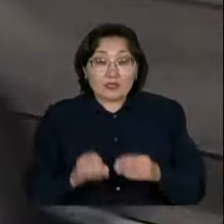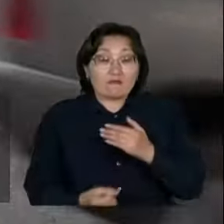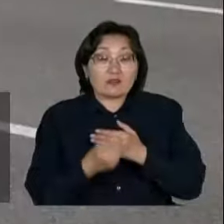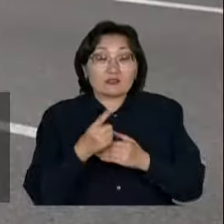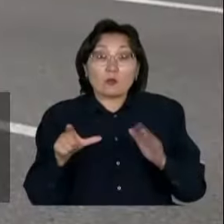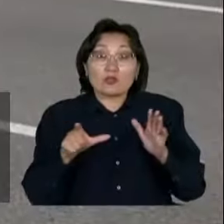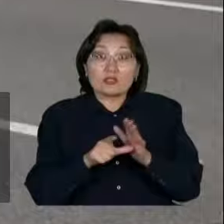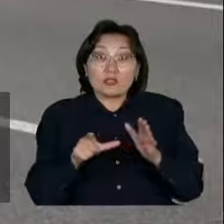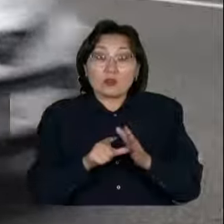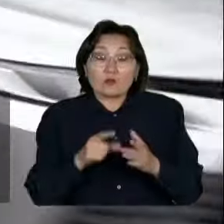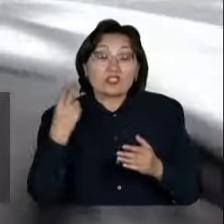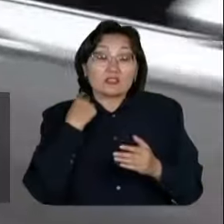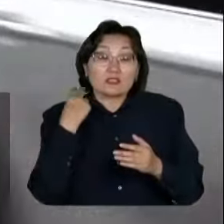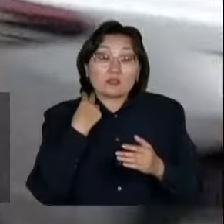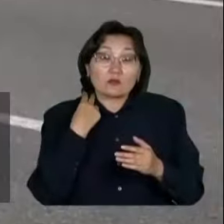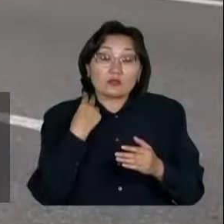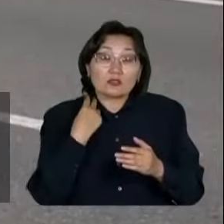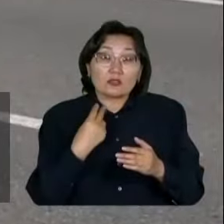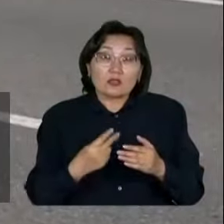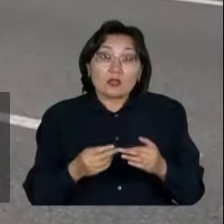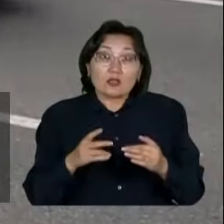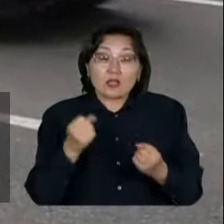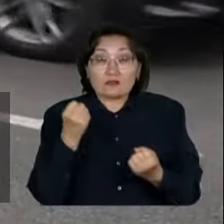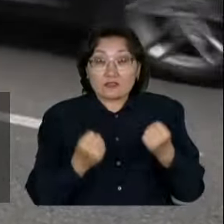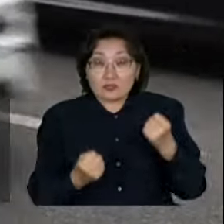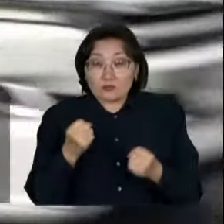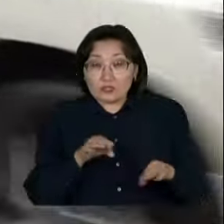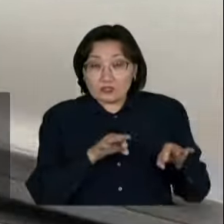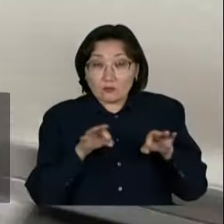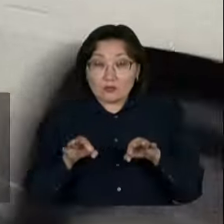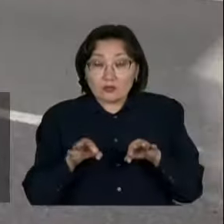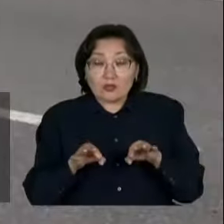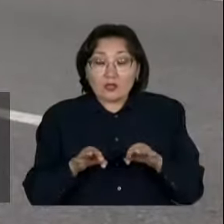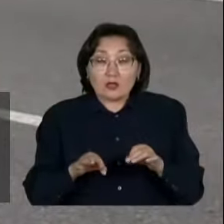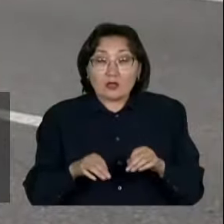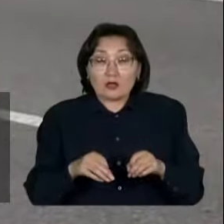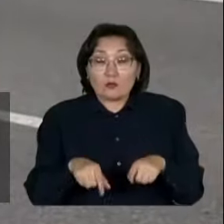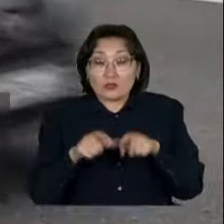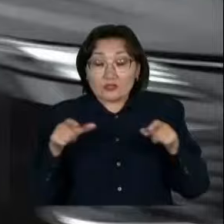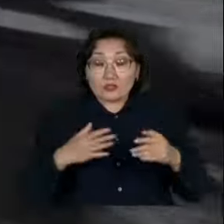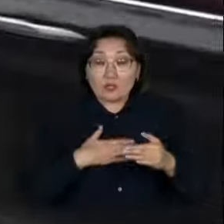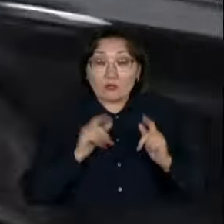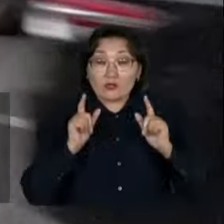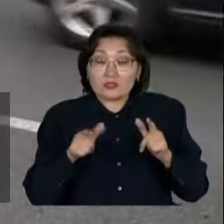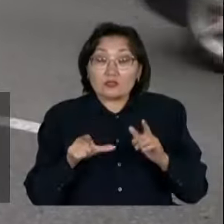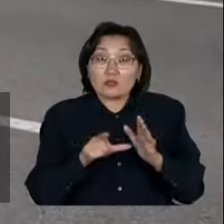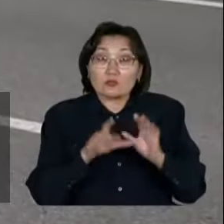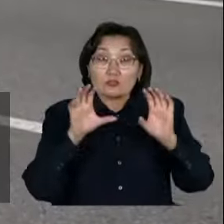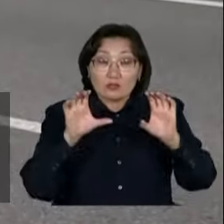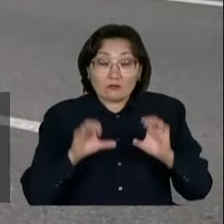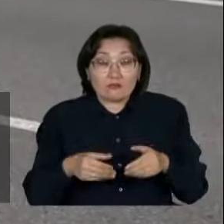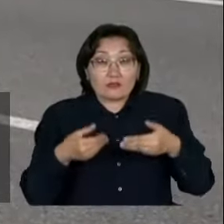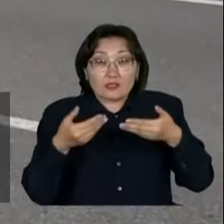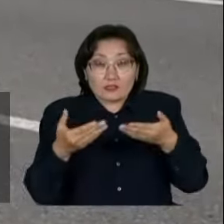Возникновение налоговых обязательств, то есть налоговой задолженности на автотранспортные средства по физическим лицам, нами, согласно налогового кодекса,